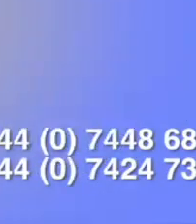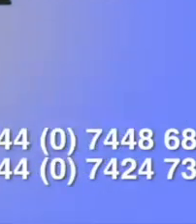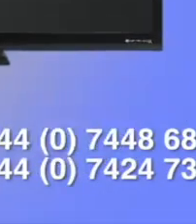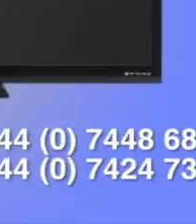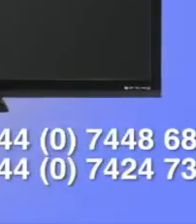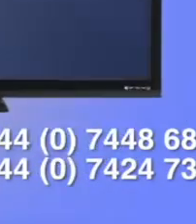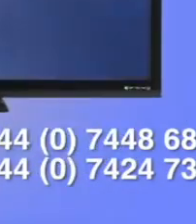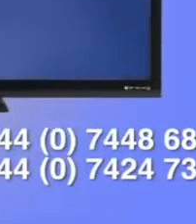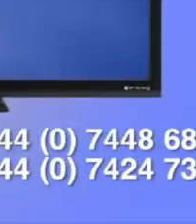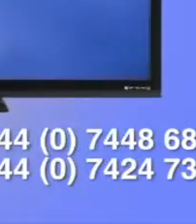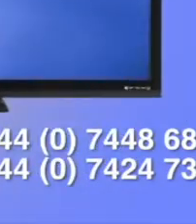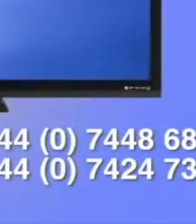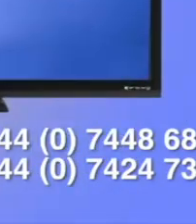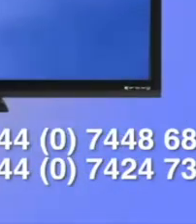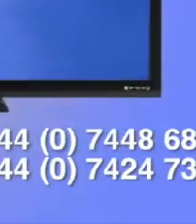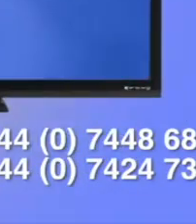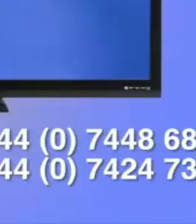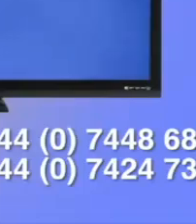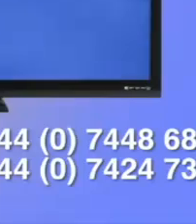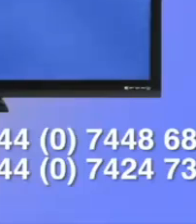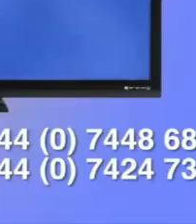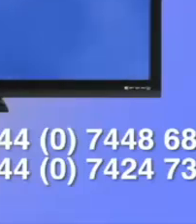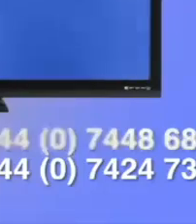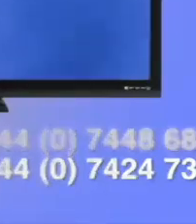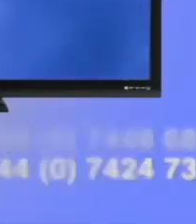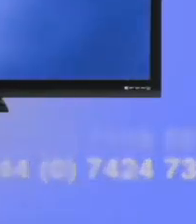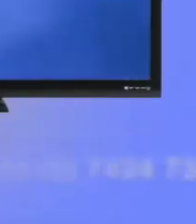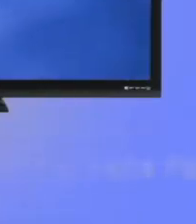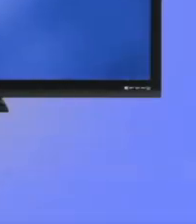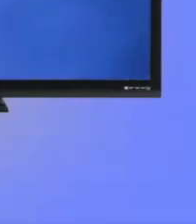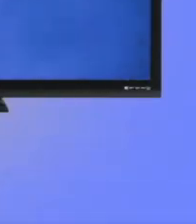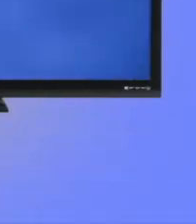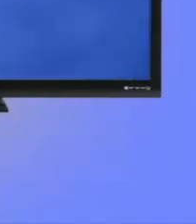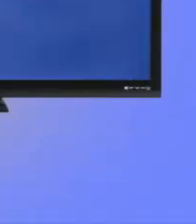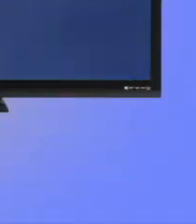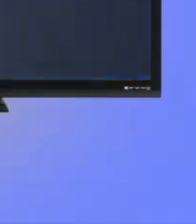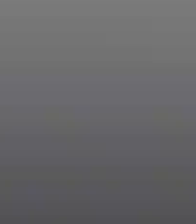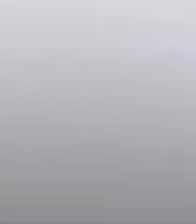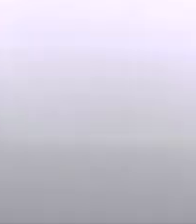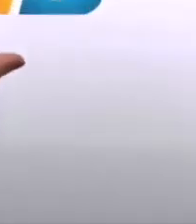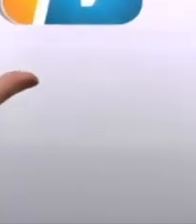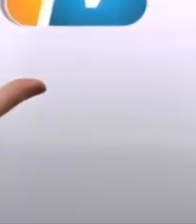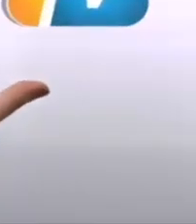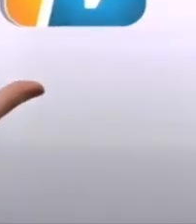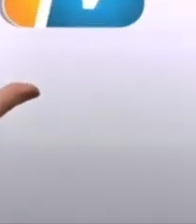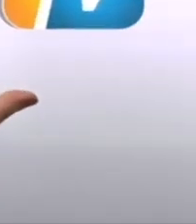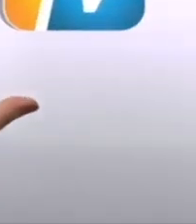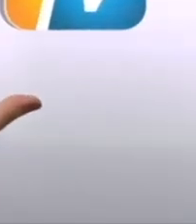décodeur qui vous permet de suivre les chaînes du Congo en direct de la diaspora.